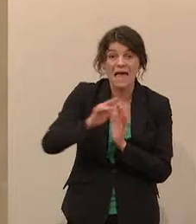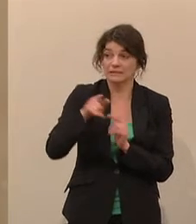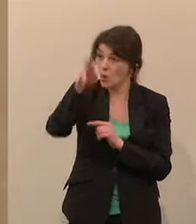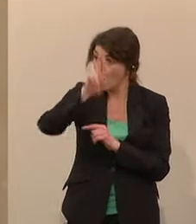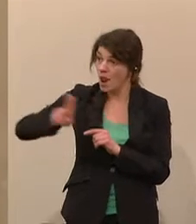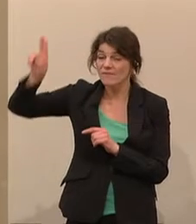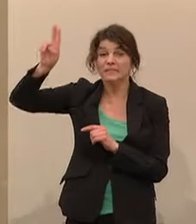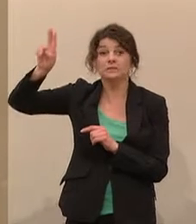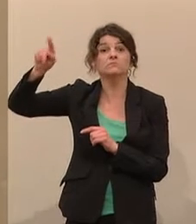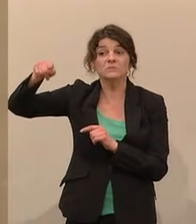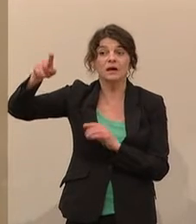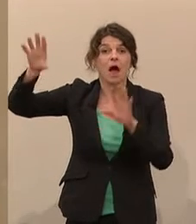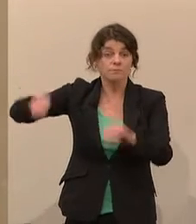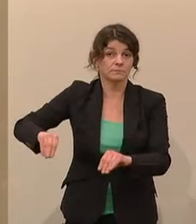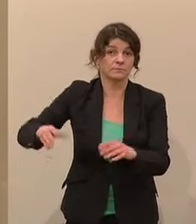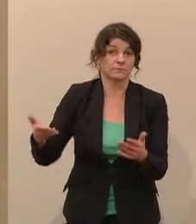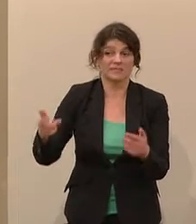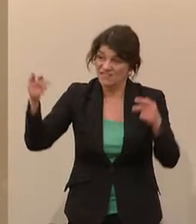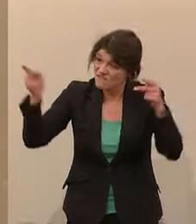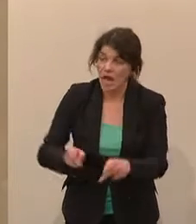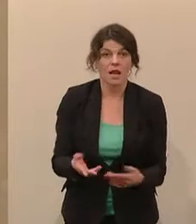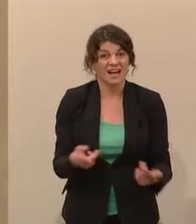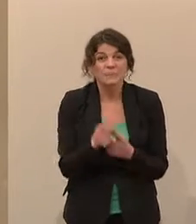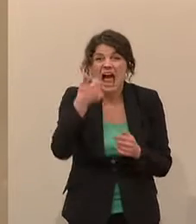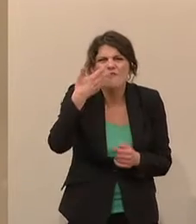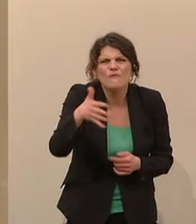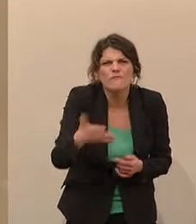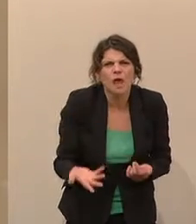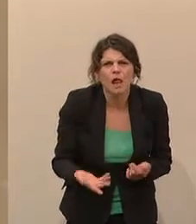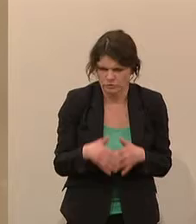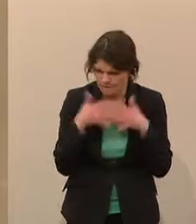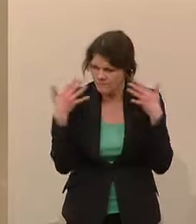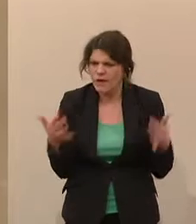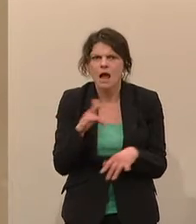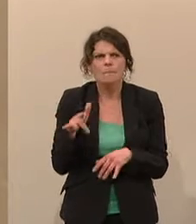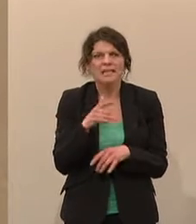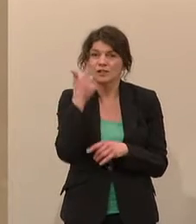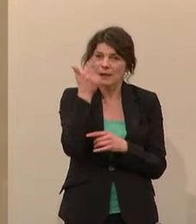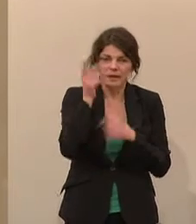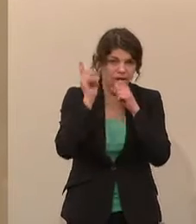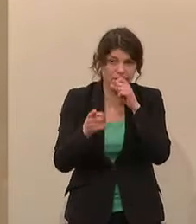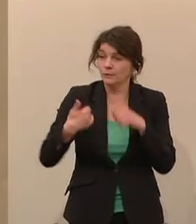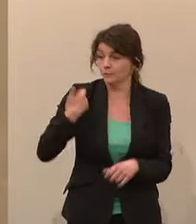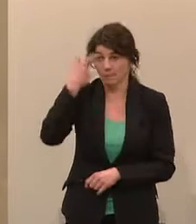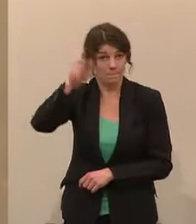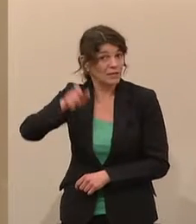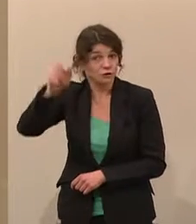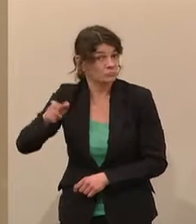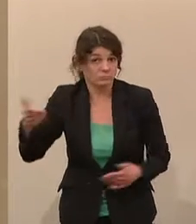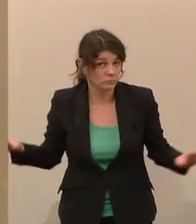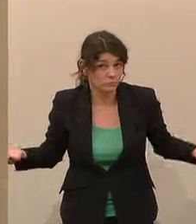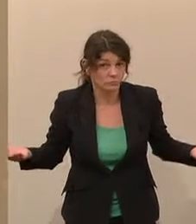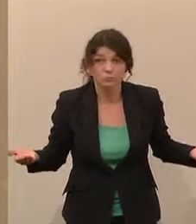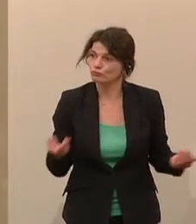den Universitäten weniger geben wird. Das ist ein Fünftel, das ist sehr viel. 20.000 junge Menschen,